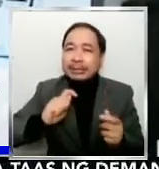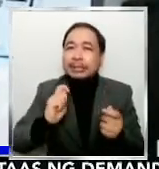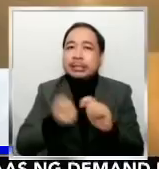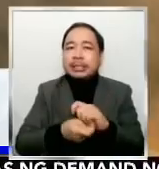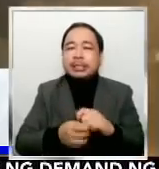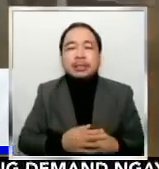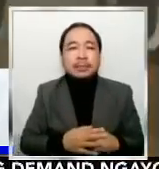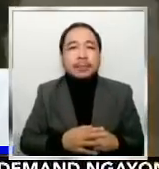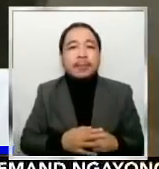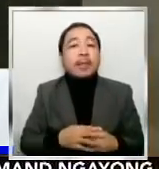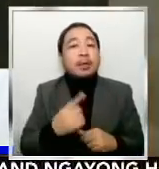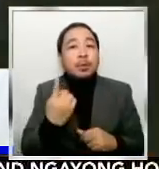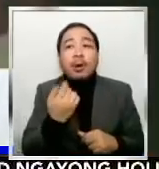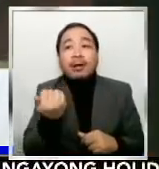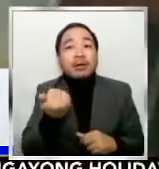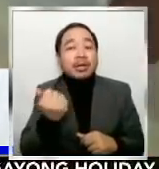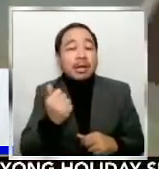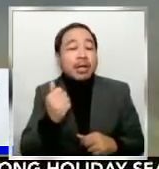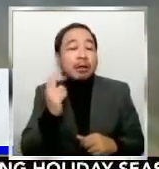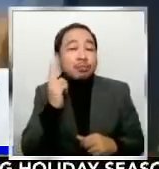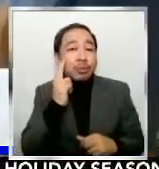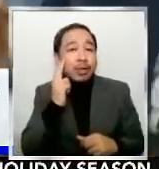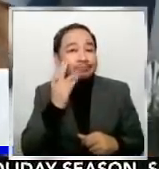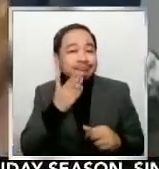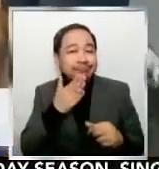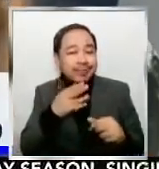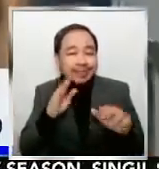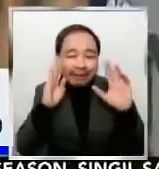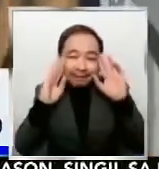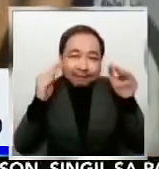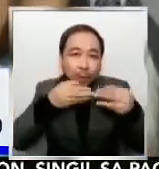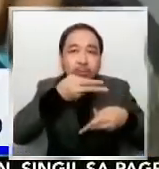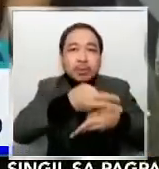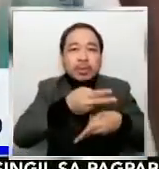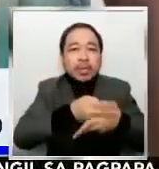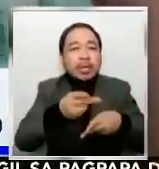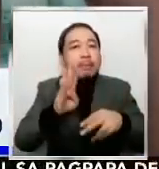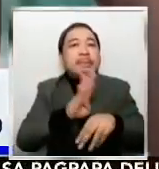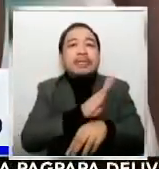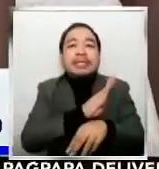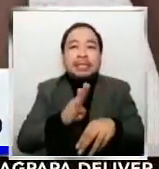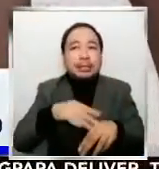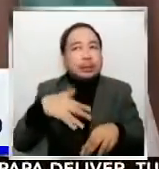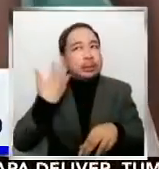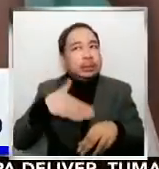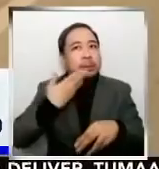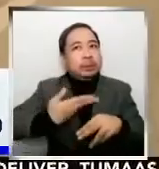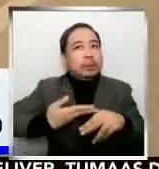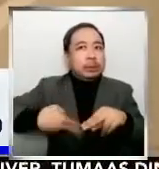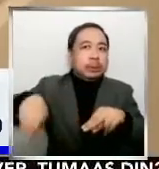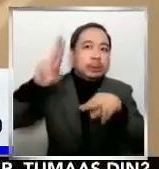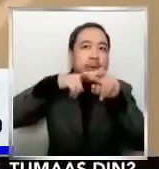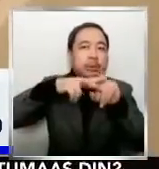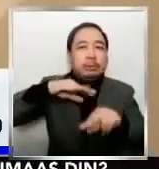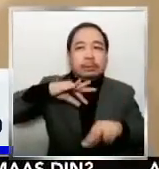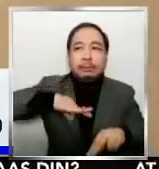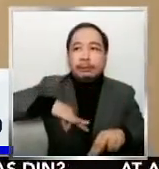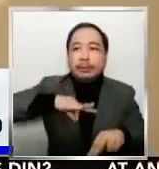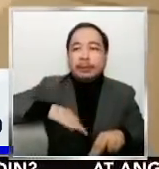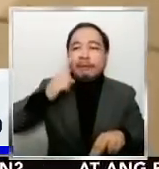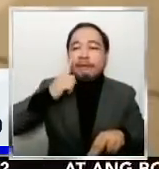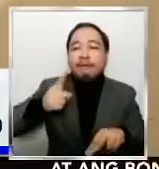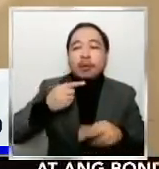ng Pangulo, ang mga nananamantalang negosyanteng sobra-sobra magpatong sa presyo ng mga pangunahing bilihin. Sa report na nakarating sa